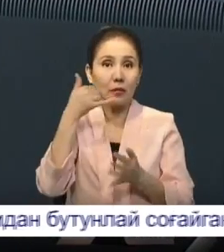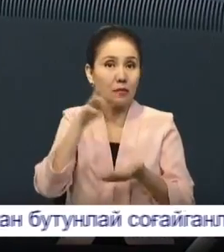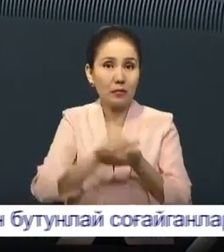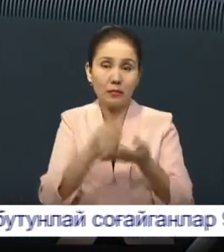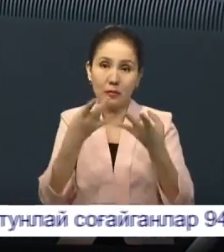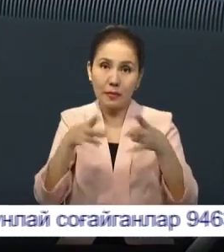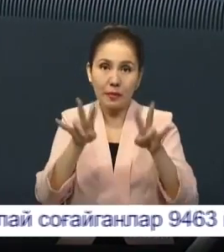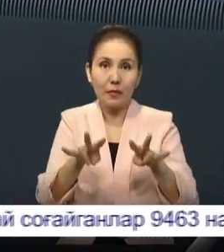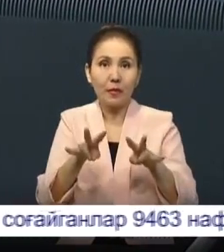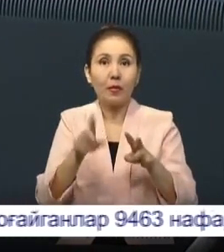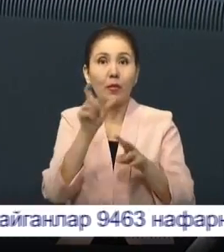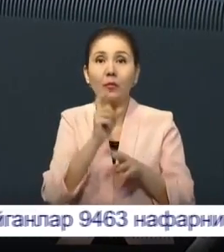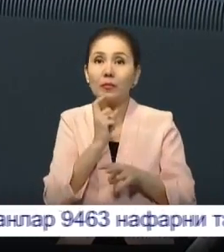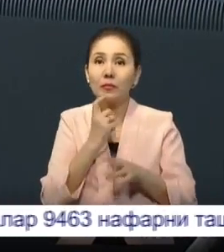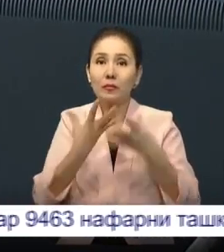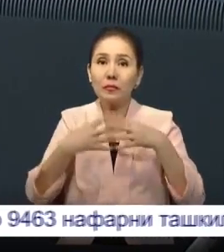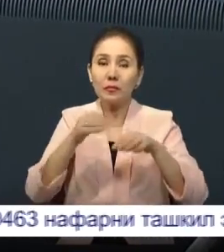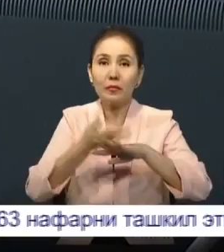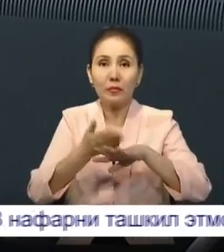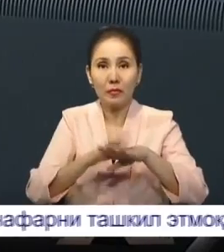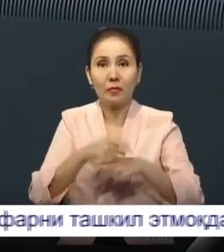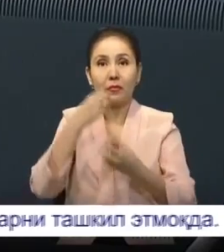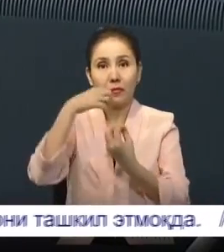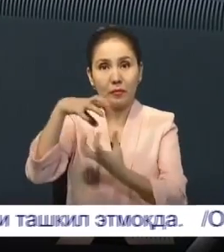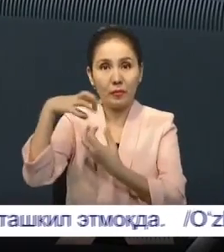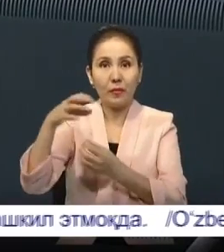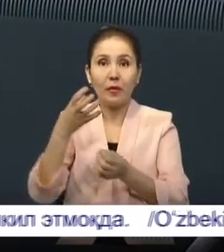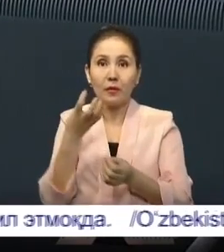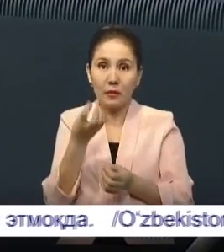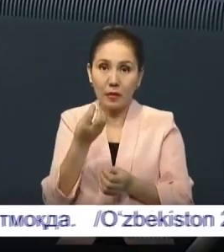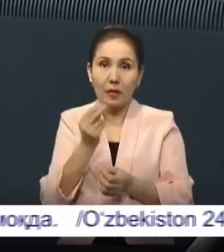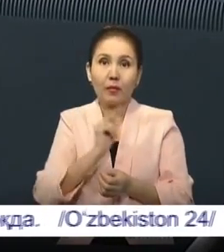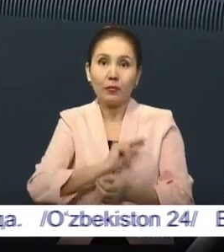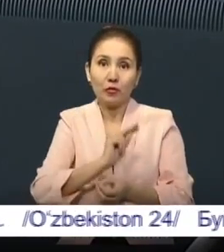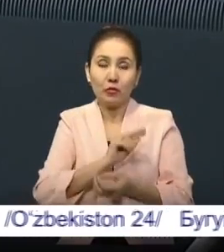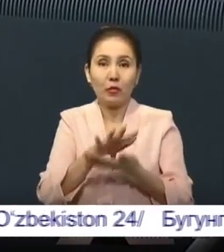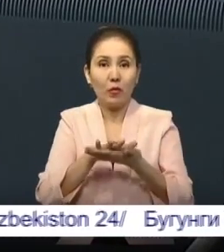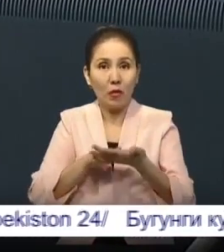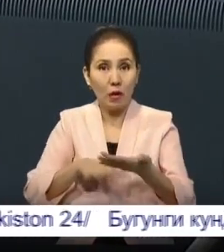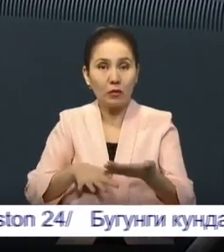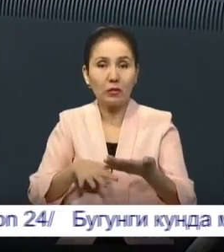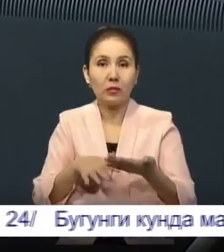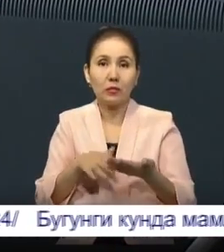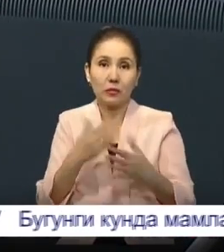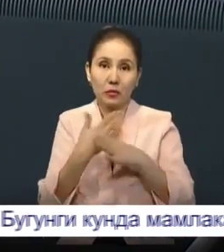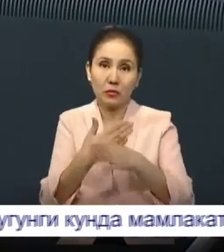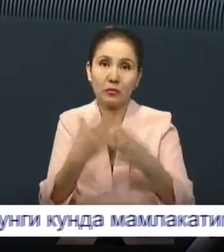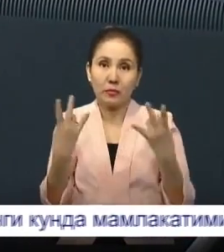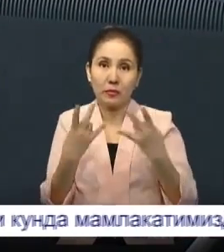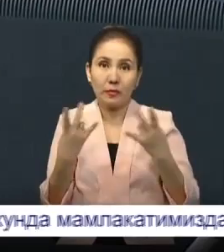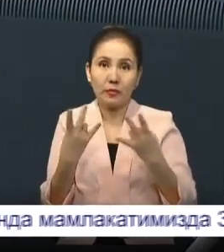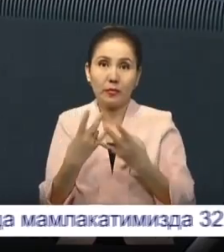qilishmasligini, haqiqatda muhtoj oilalarga biz yetkazib berishda yana ham ishimizni faollashtirishda ko'mak berishgan